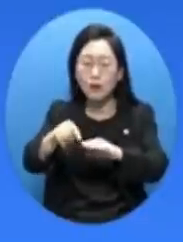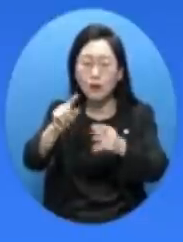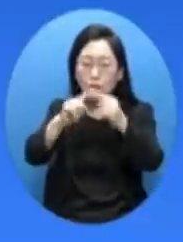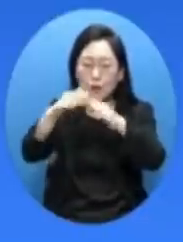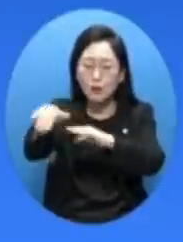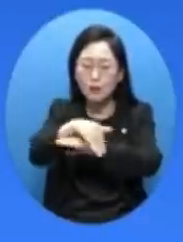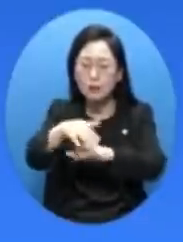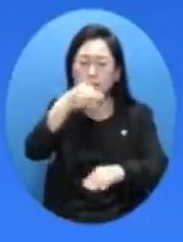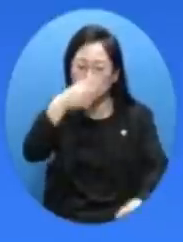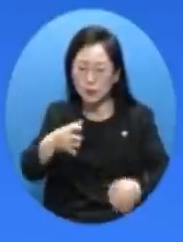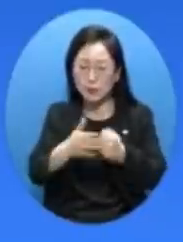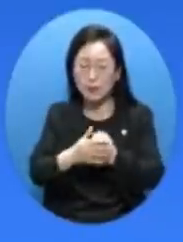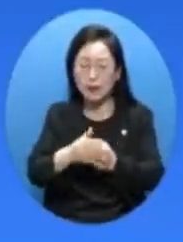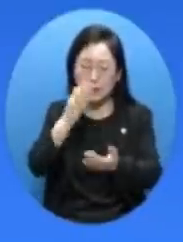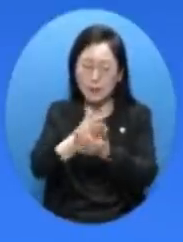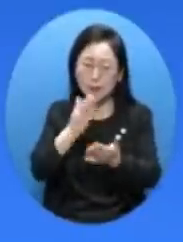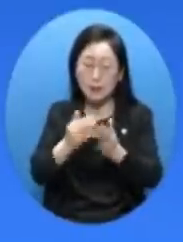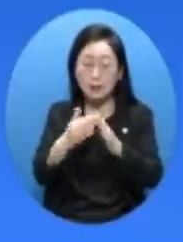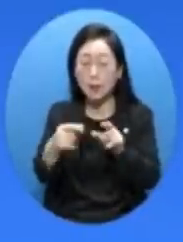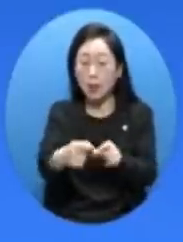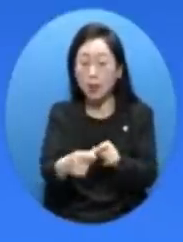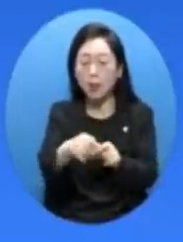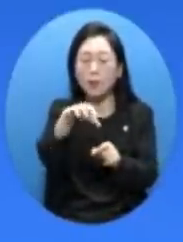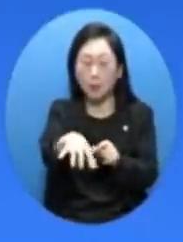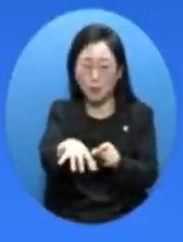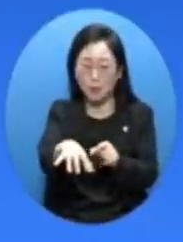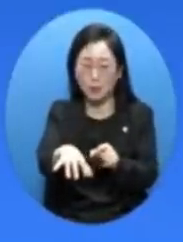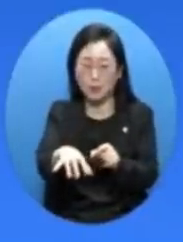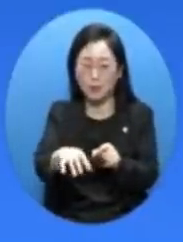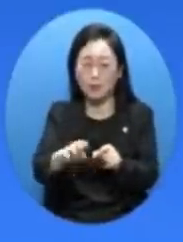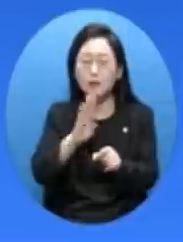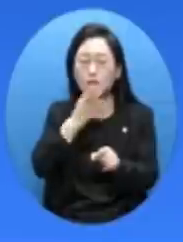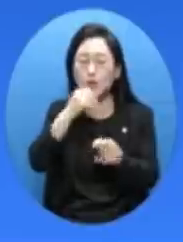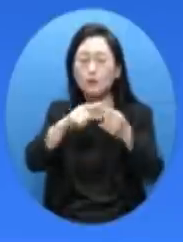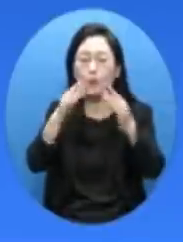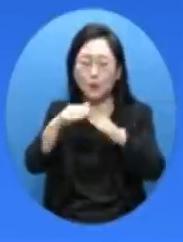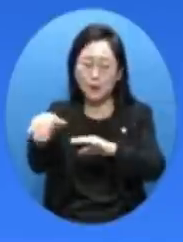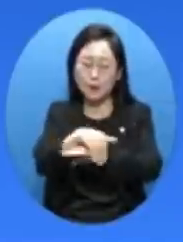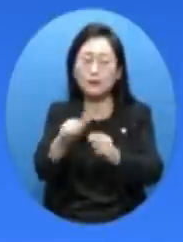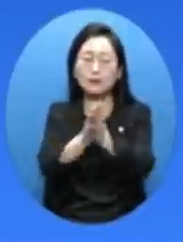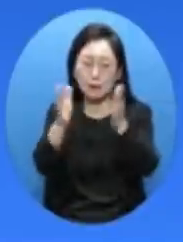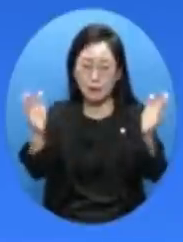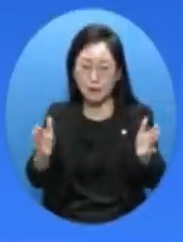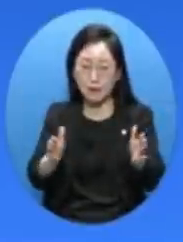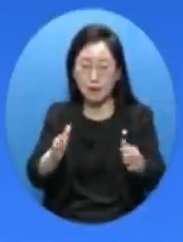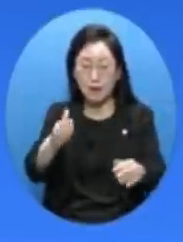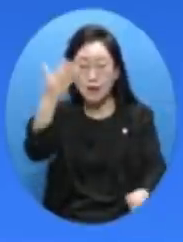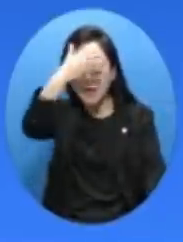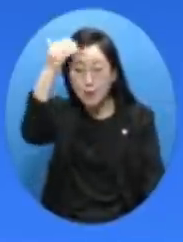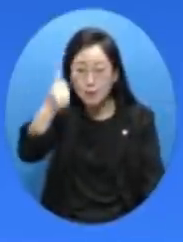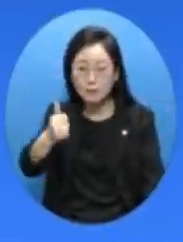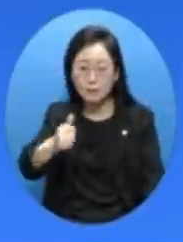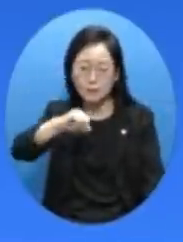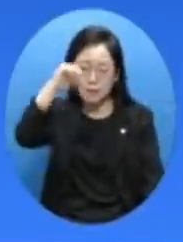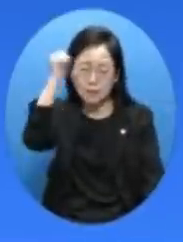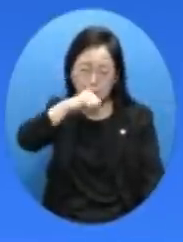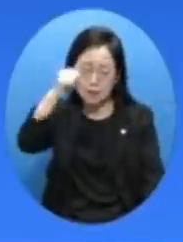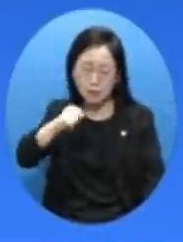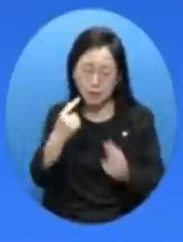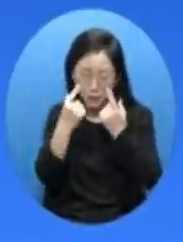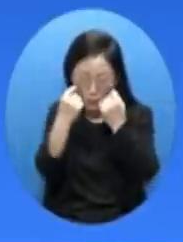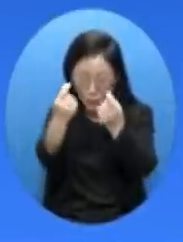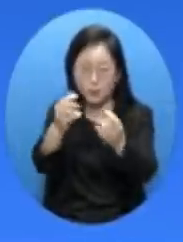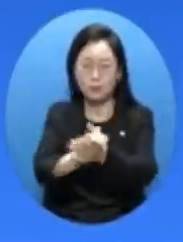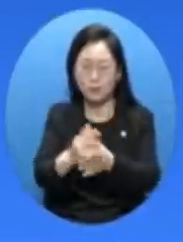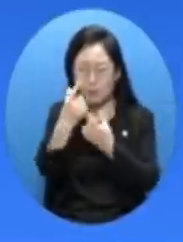있는 순복음교회로 나가게 된 것입니다. 할아버님은 새벽기도에 용사이셨습니다. 한 번도 새벽기도를 빠진 적이 없으셨습니다.